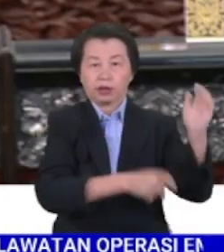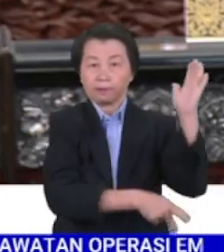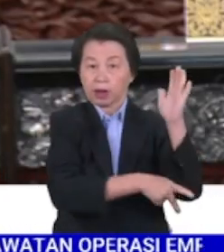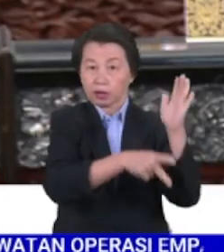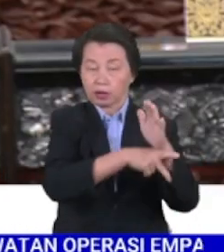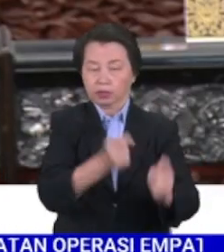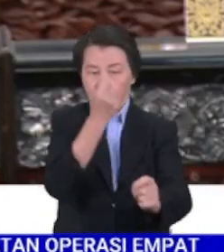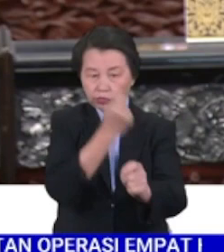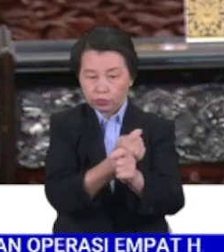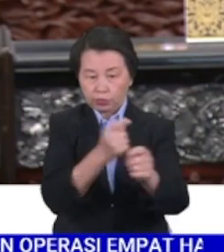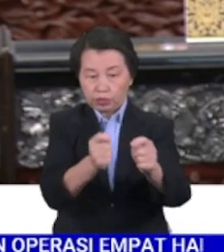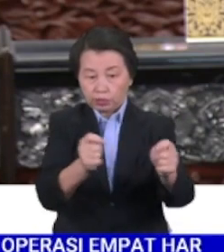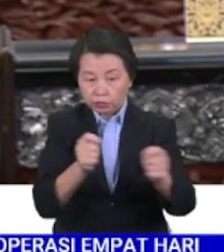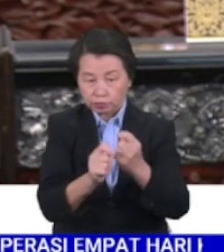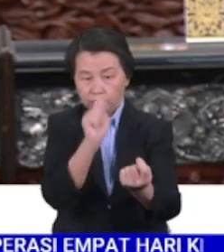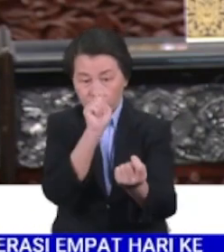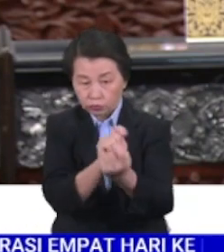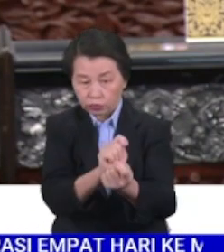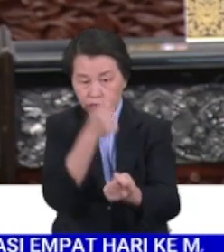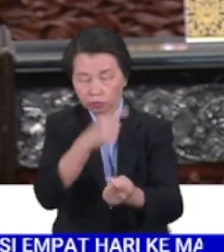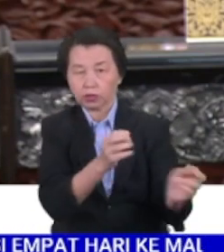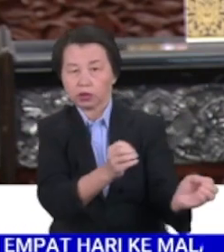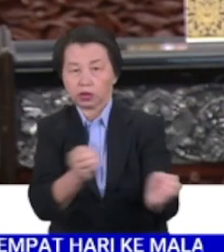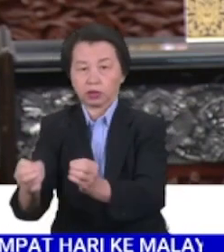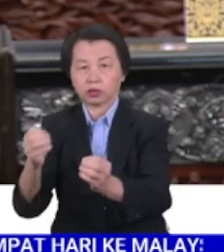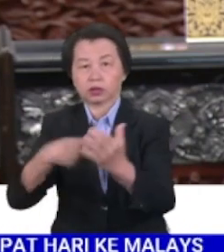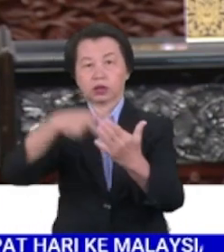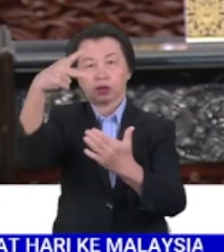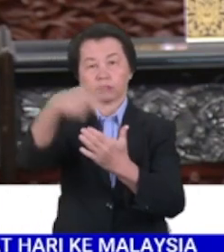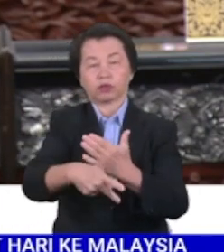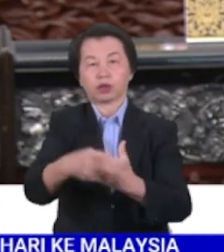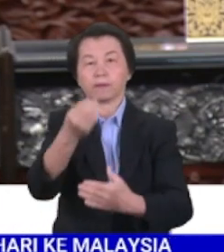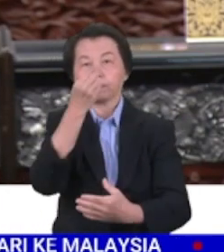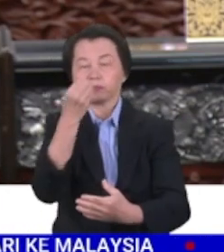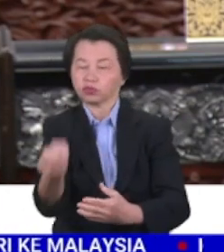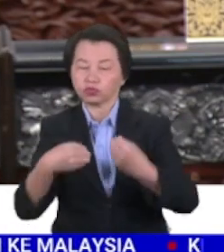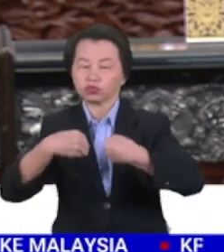bagi menentukan lokasi sesuai bagi penganjuran program berkenaan.